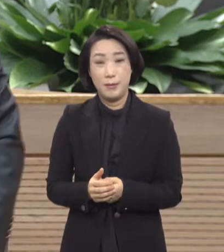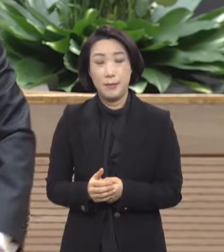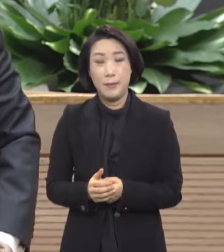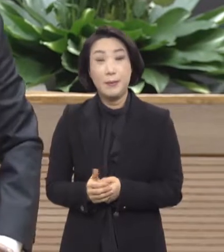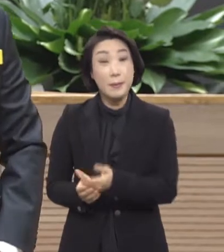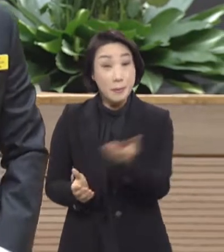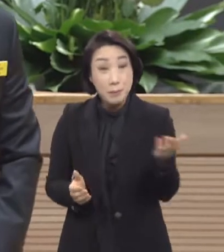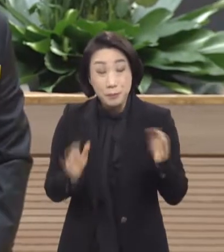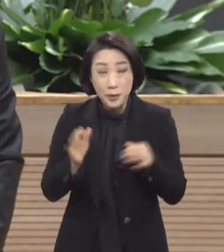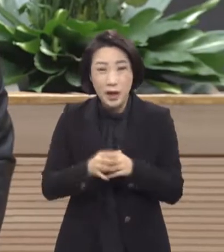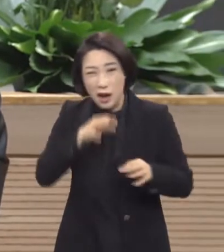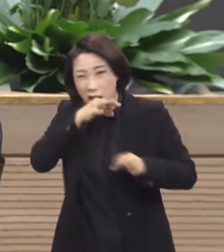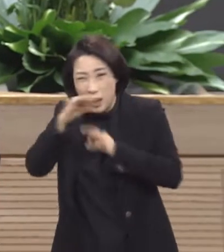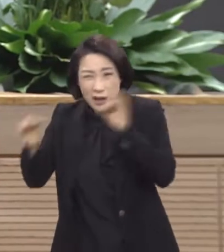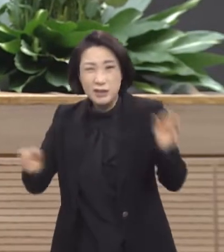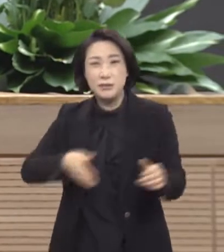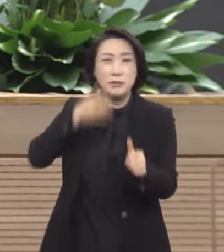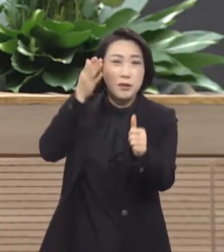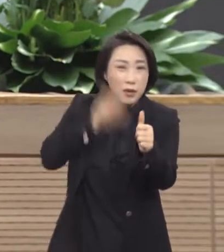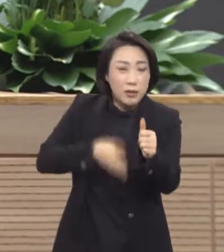아무리 외쳐도